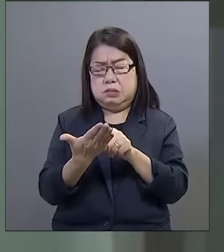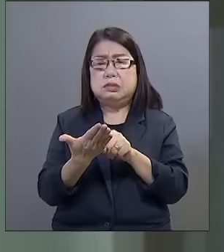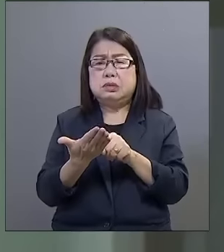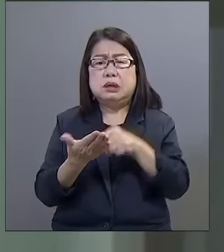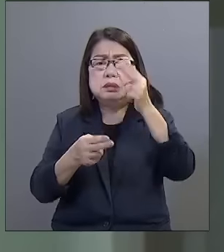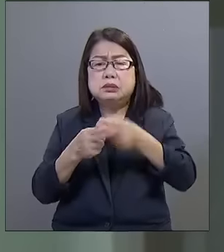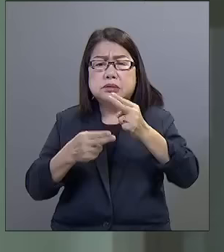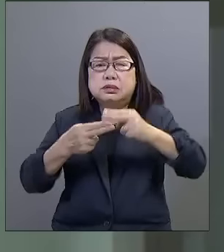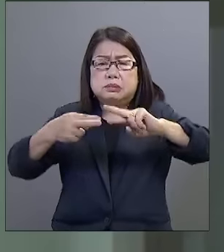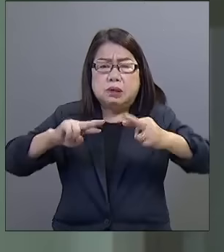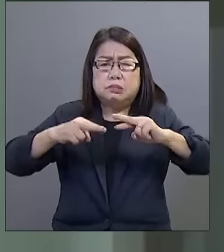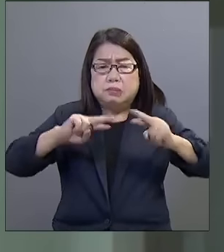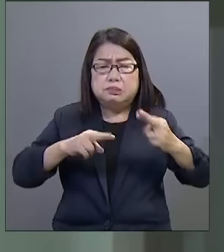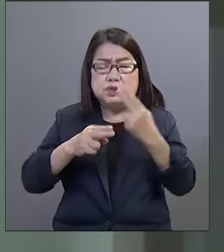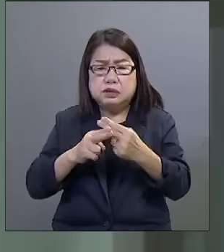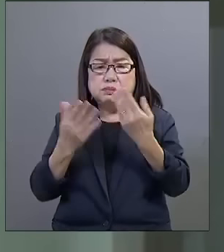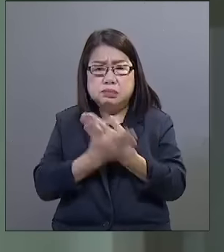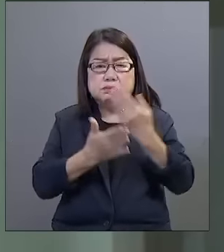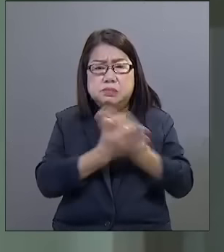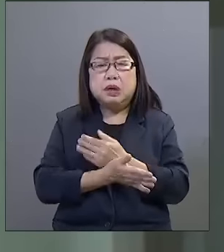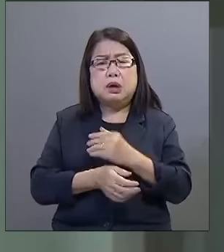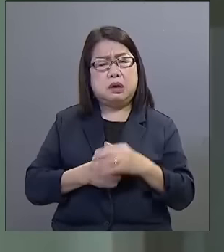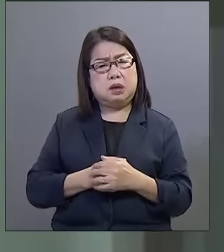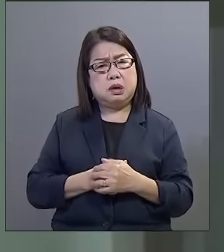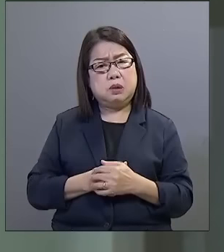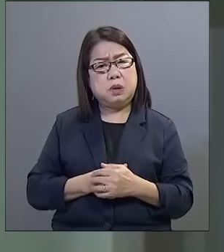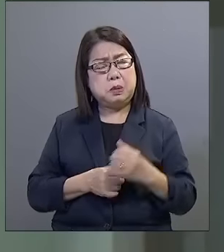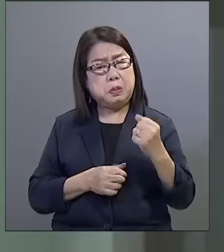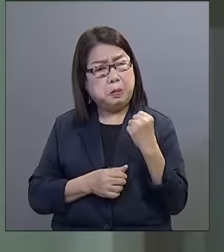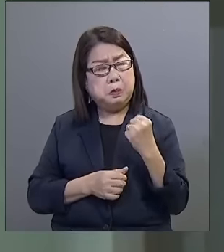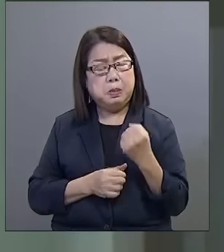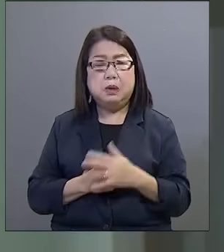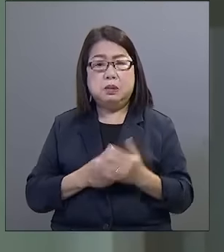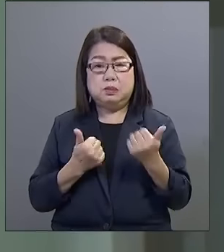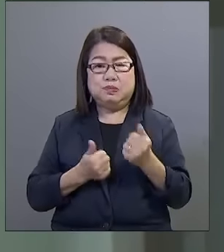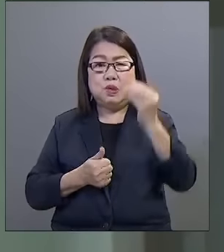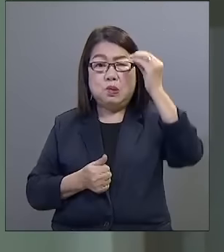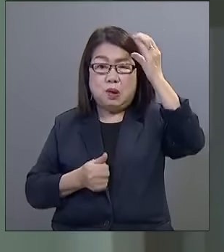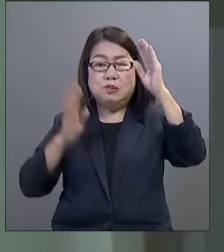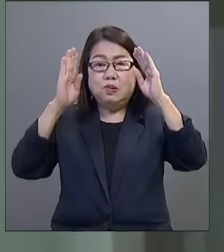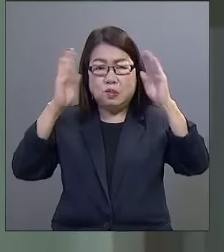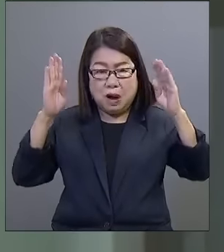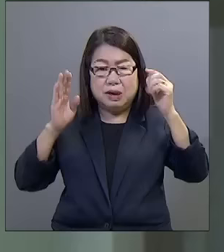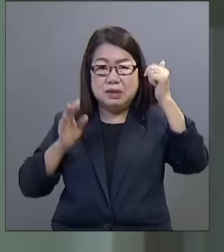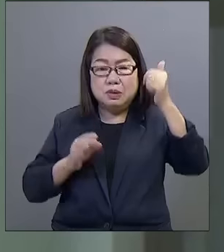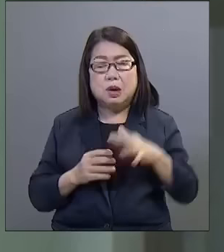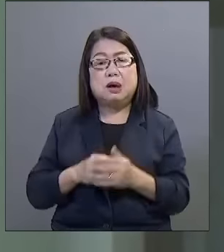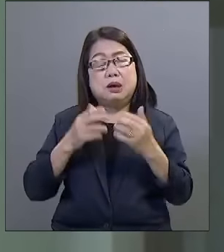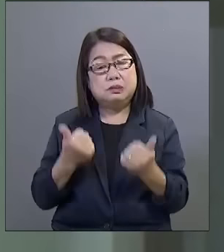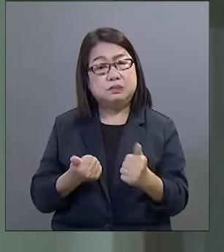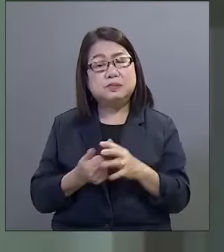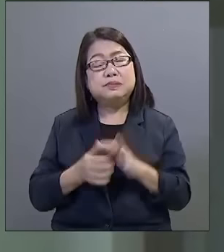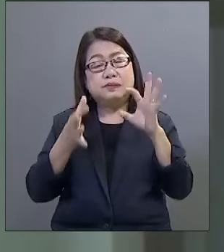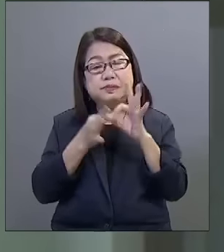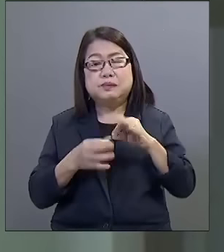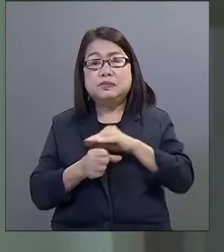ไงมันมีความรุนแรงเพิ่มมากขึ้นนะคะเอาวันนี้เรามารู้ทันกันได้กันหน่อยค่ะคุณผู้ชมว่าสถานการณ์วันนี้สำหรับโ